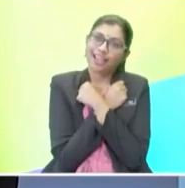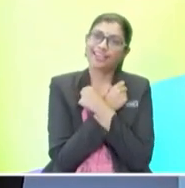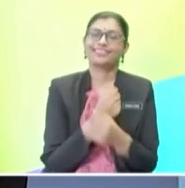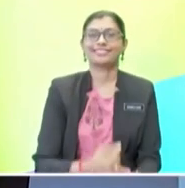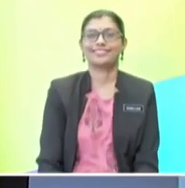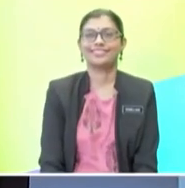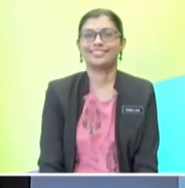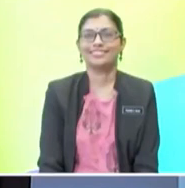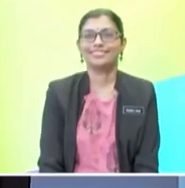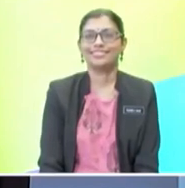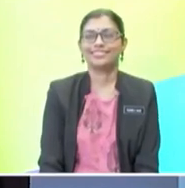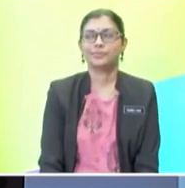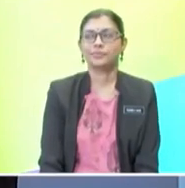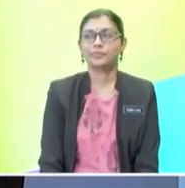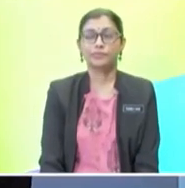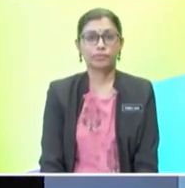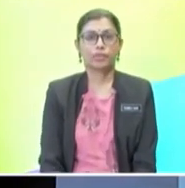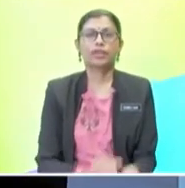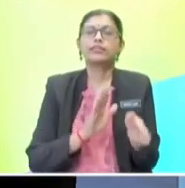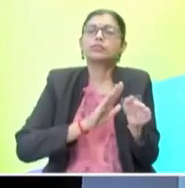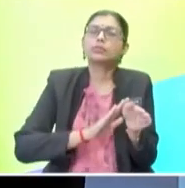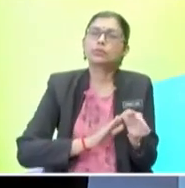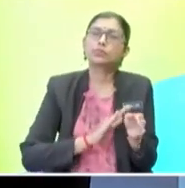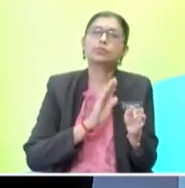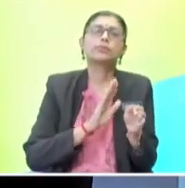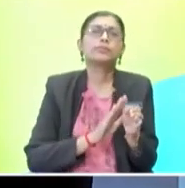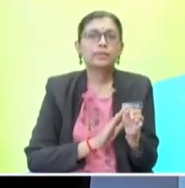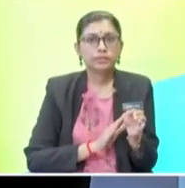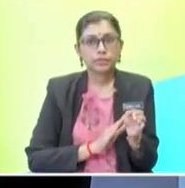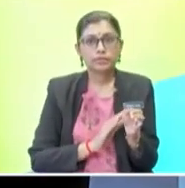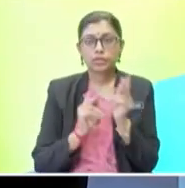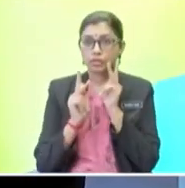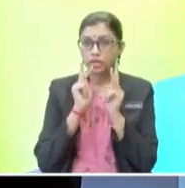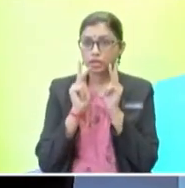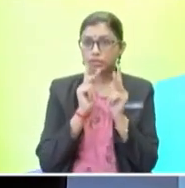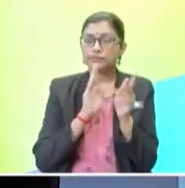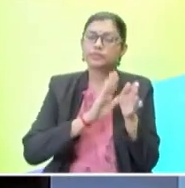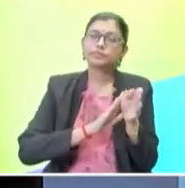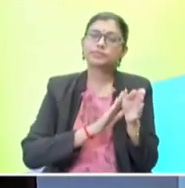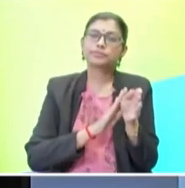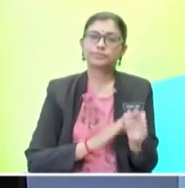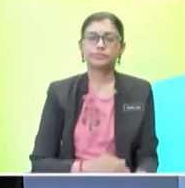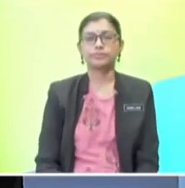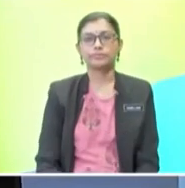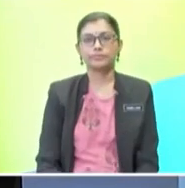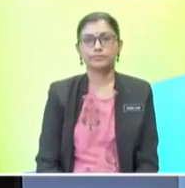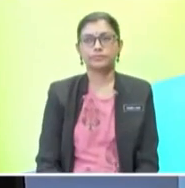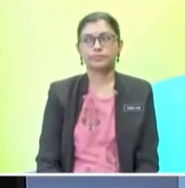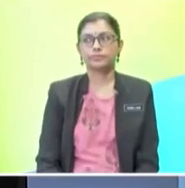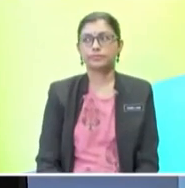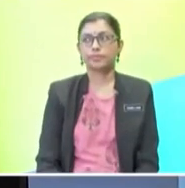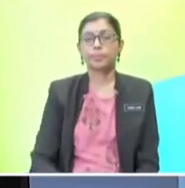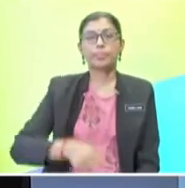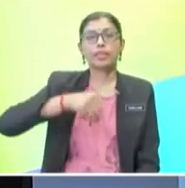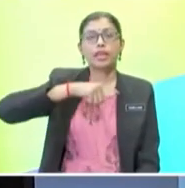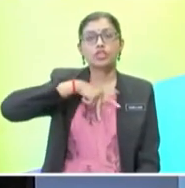kedua, lemah lembut. Bila bercakap tu, dia susun kata-katanya dengan baik. Dan yang terakhir sekali, macam yang